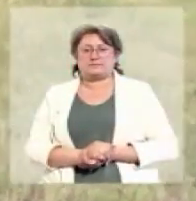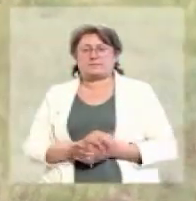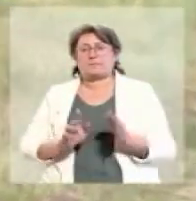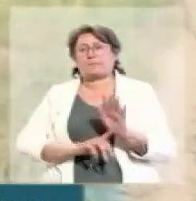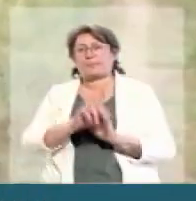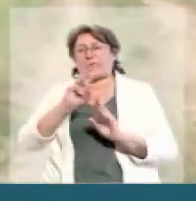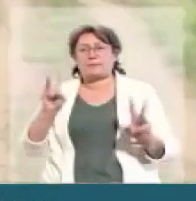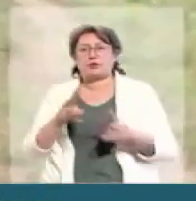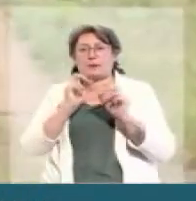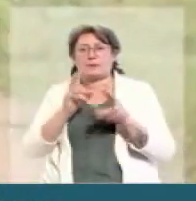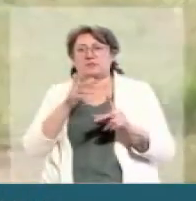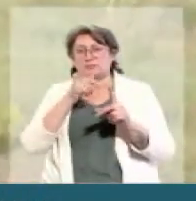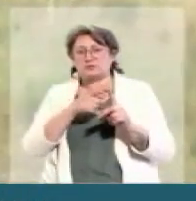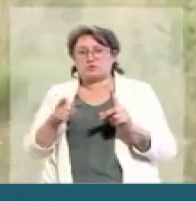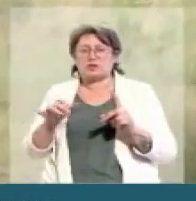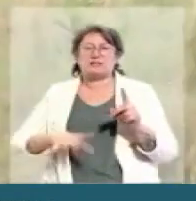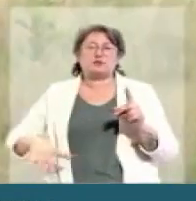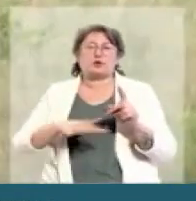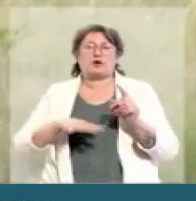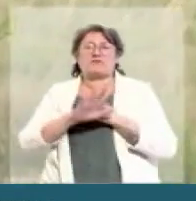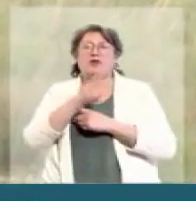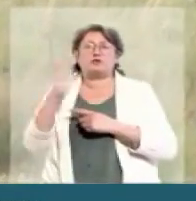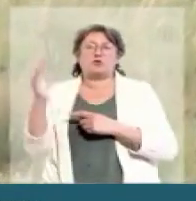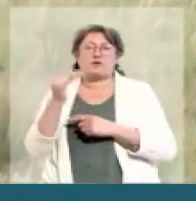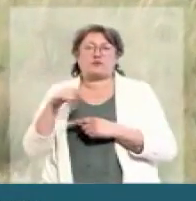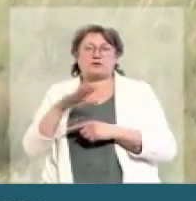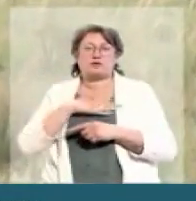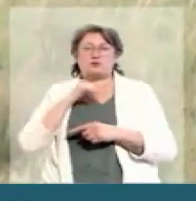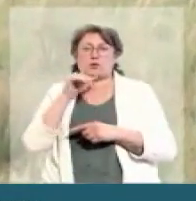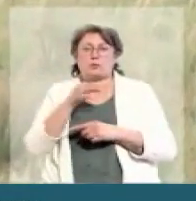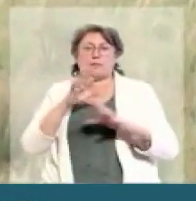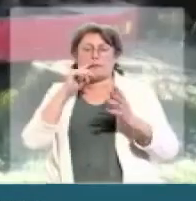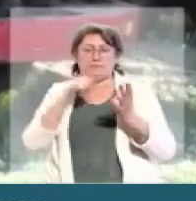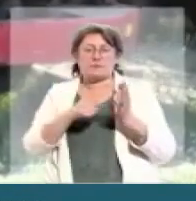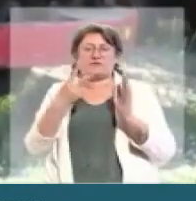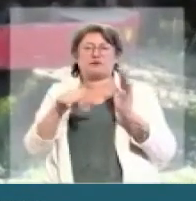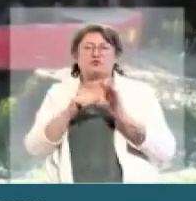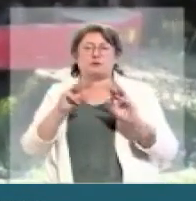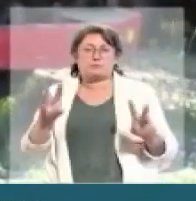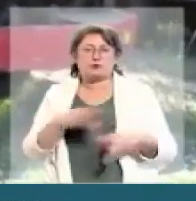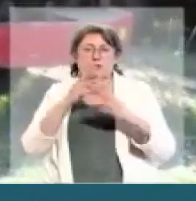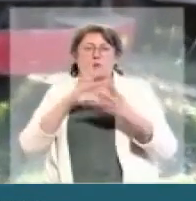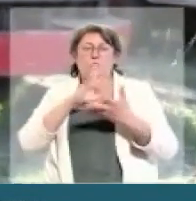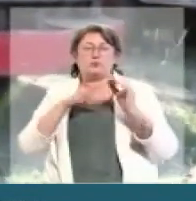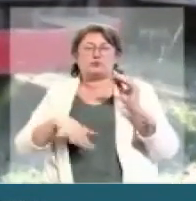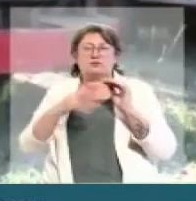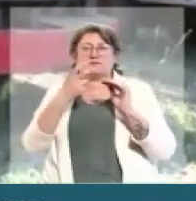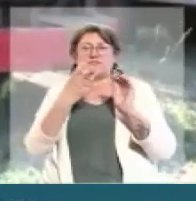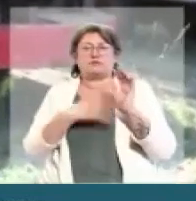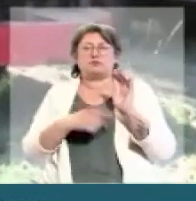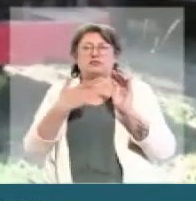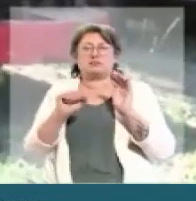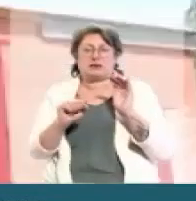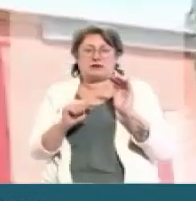С начала пожароопасного сезона на территории лесного фонда области произошло 26 возгораний с общей площадью